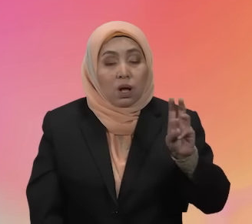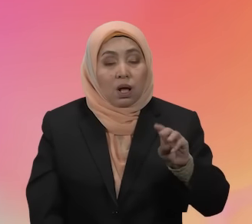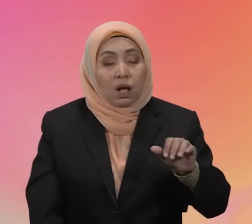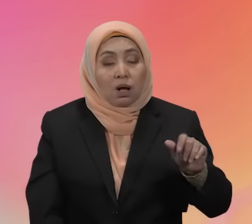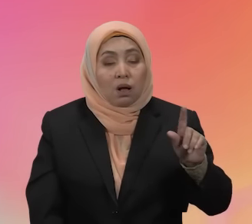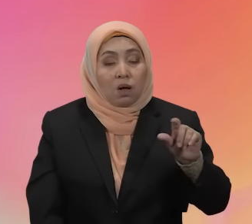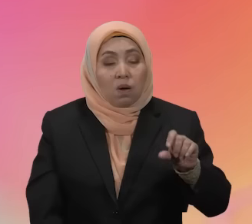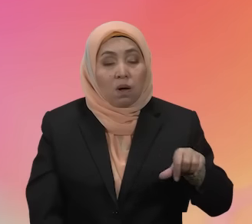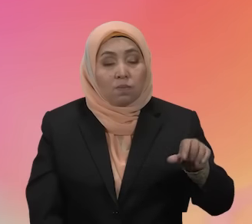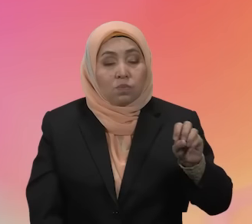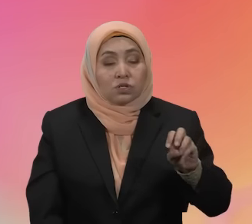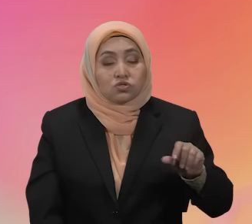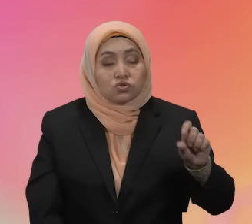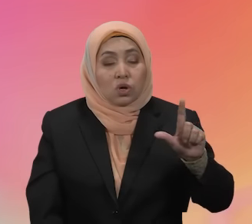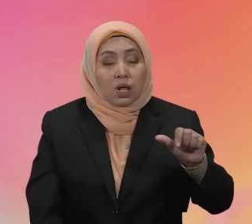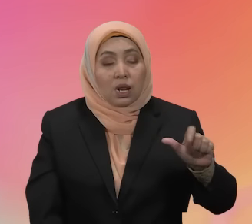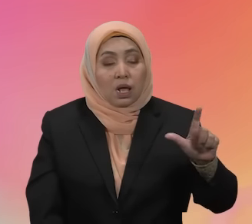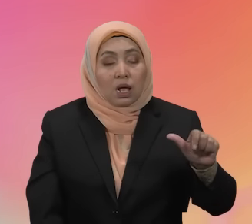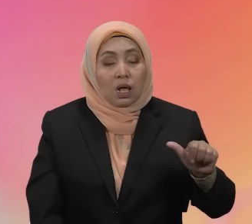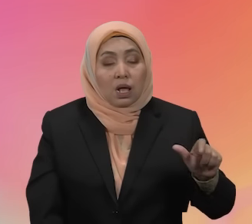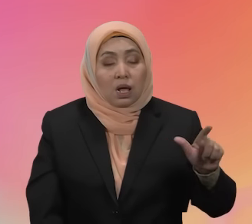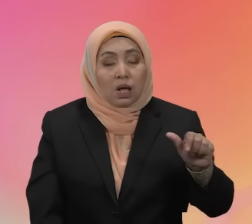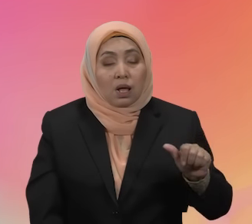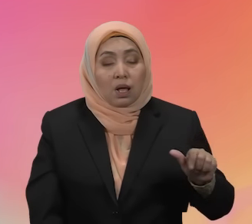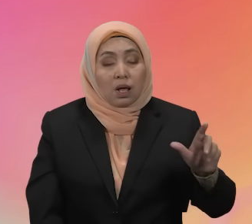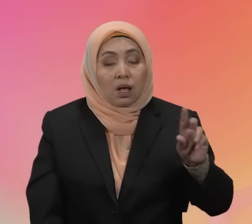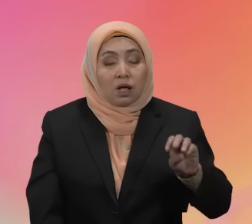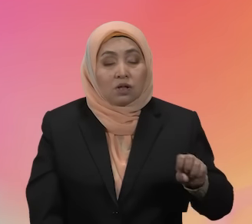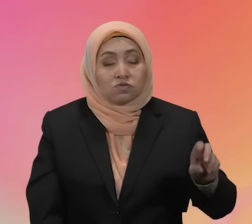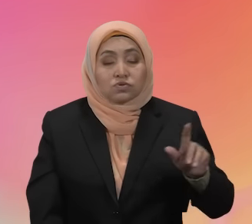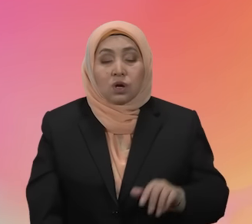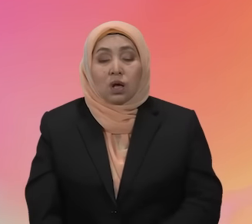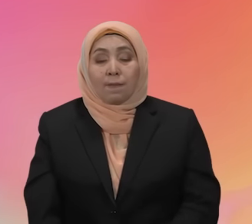الآخر وأقام الصلاة.